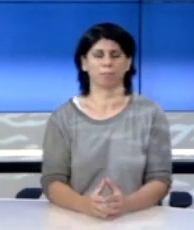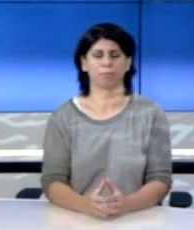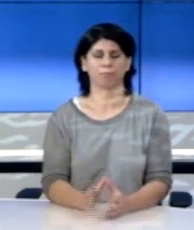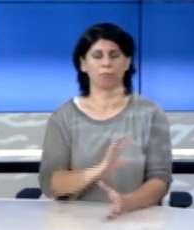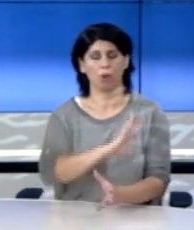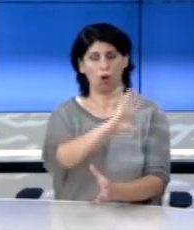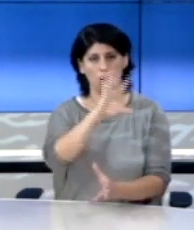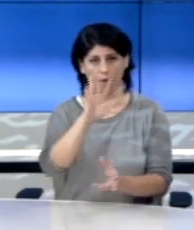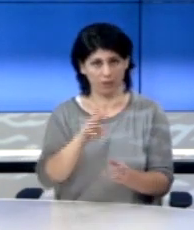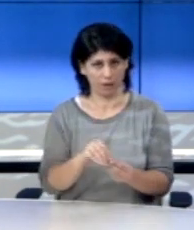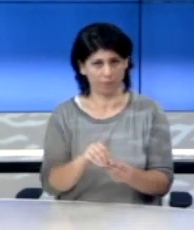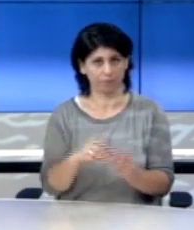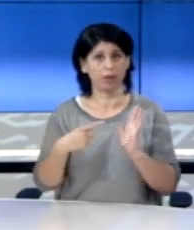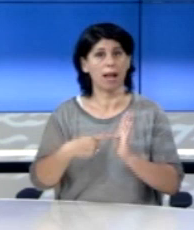παραπάνω